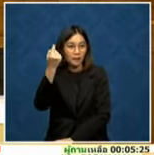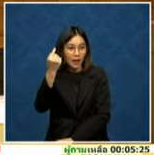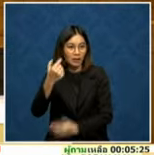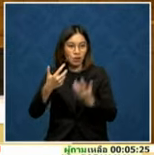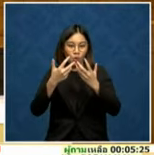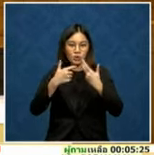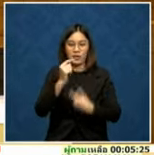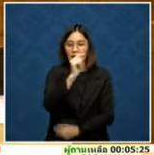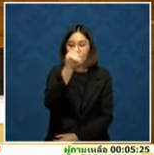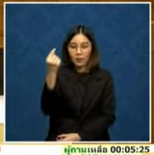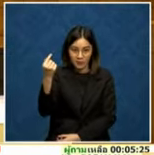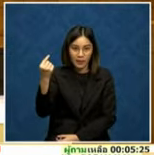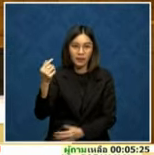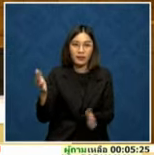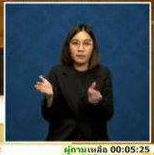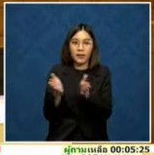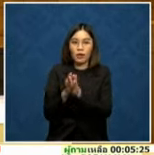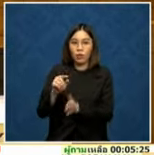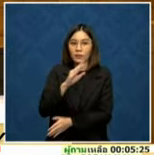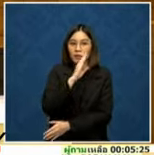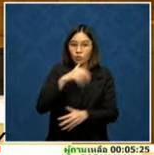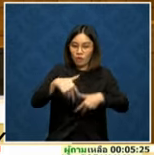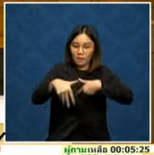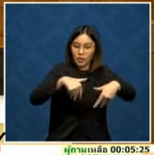าุสารก financesfica pala